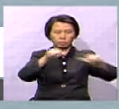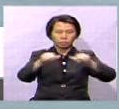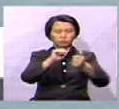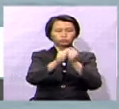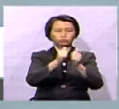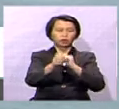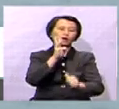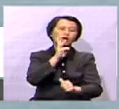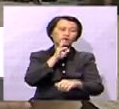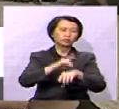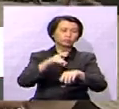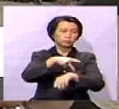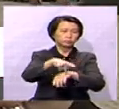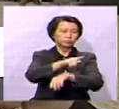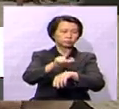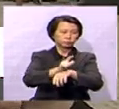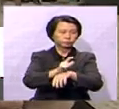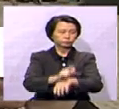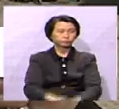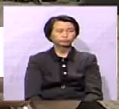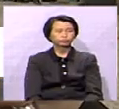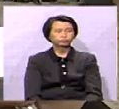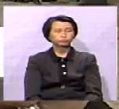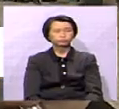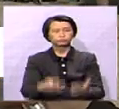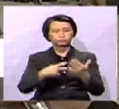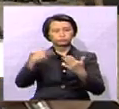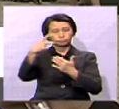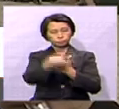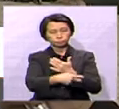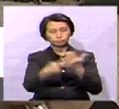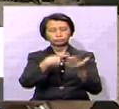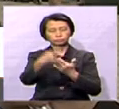sukan air di pulau tersebut. Acara ini sebagai satu